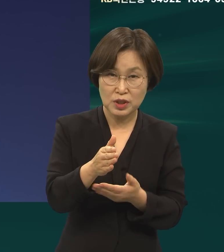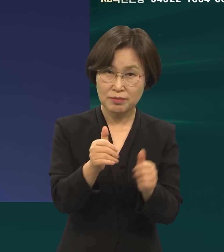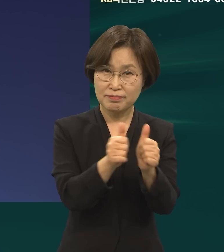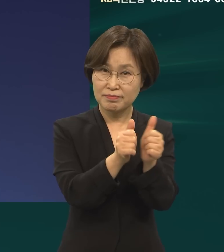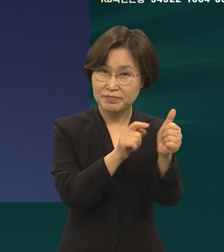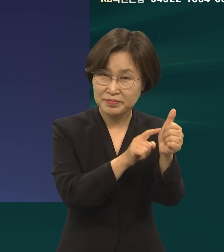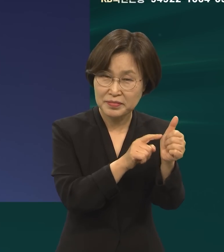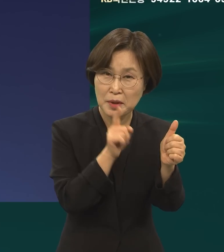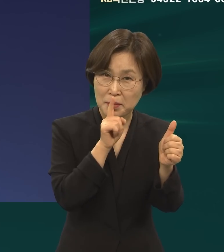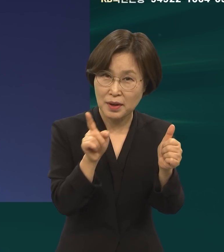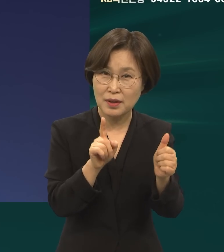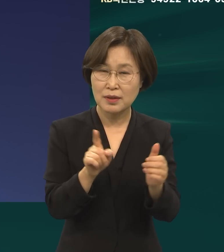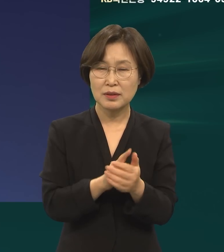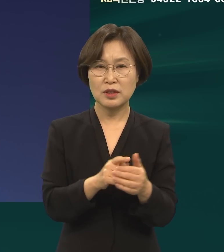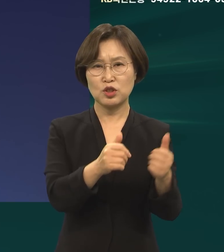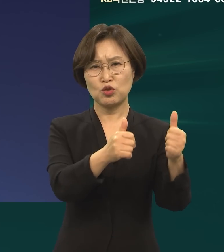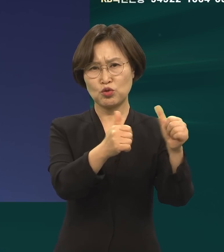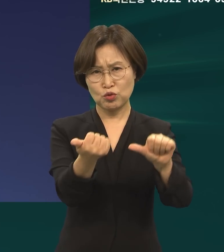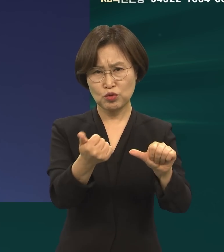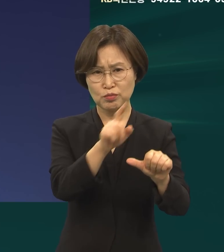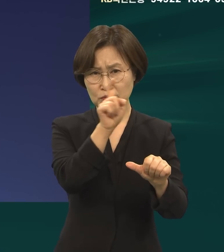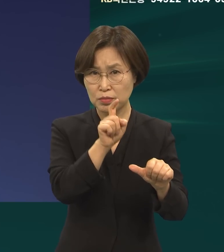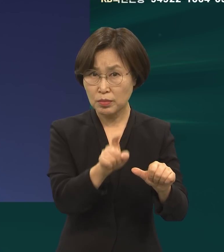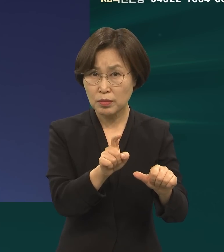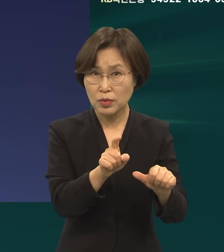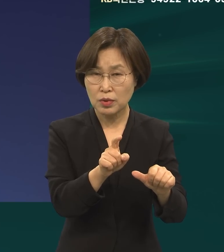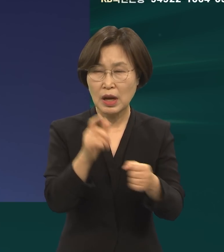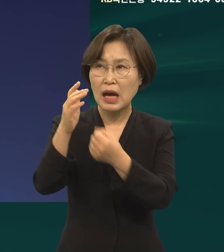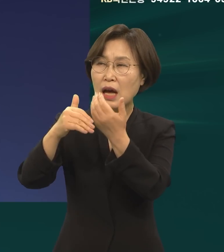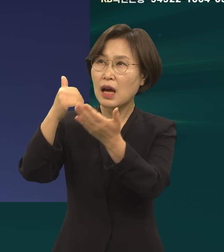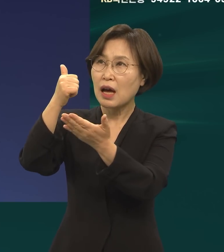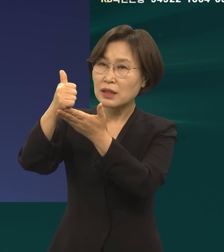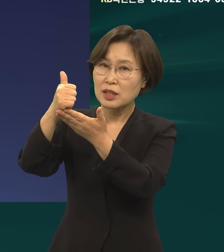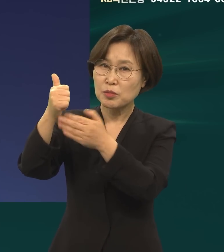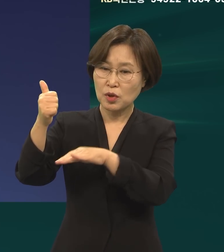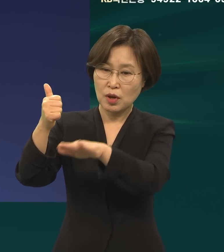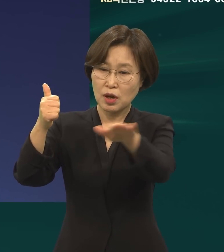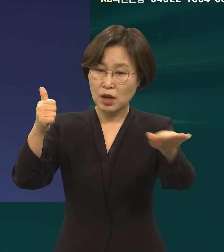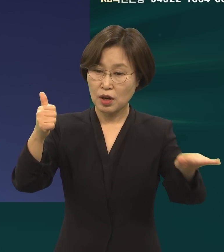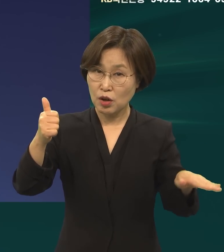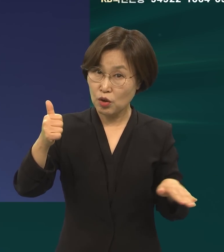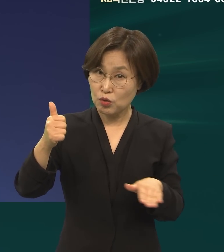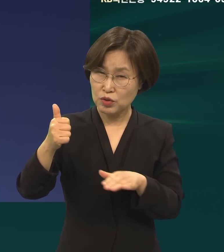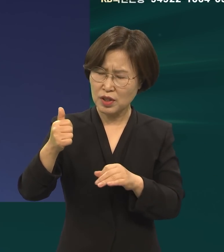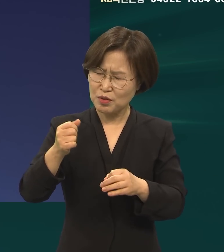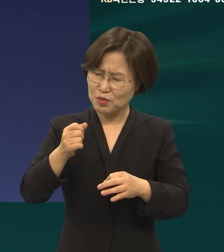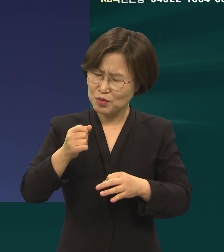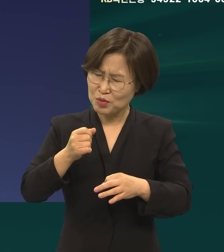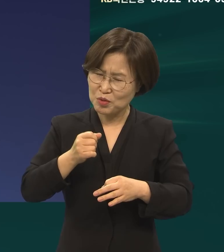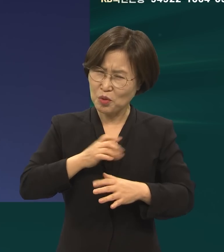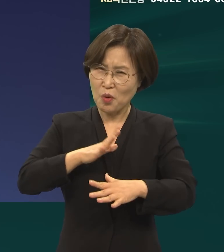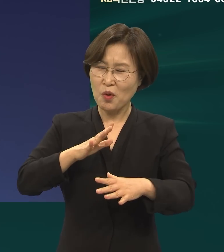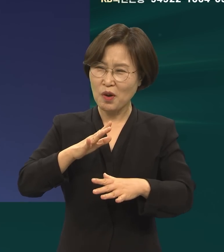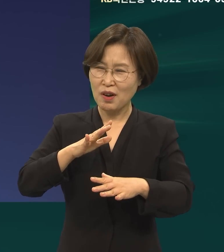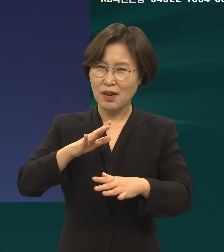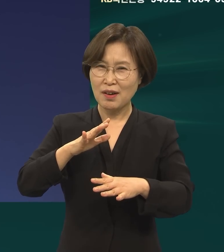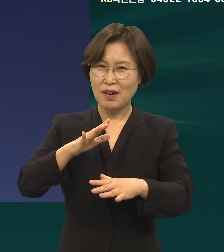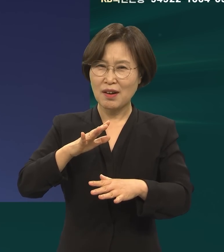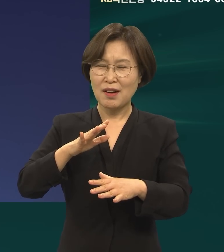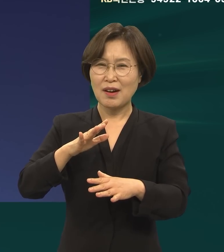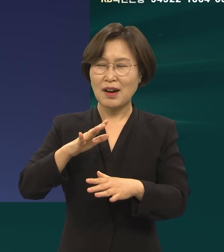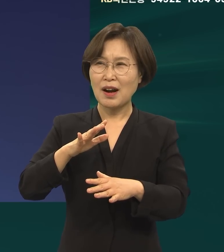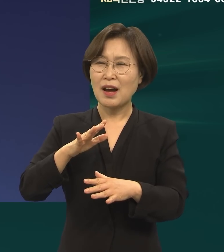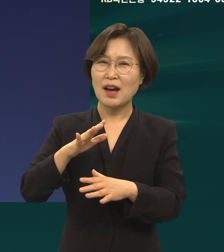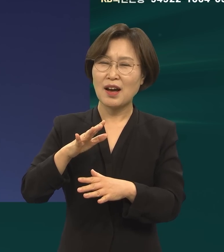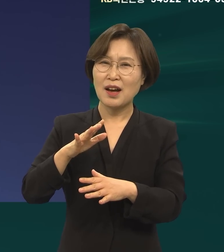합니다. 죽음이란 하나님과 우리의 놀랍고 황홀한 만남에 그 만남을 가리고